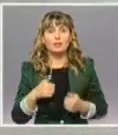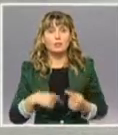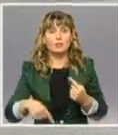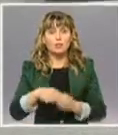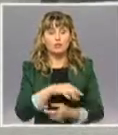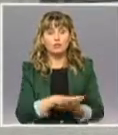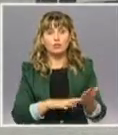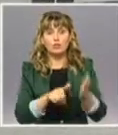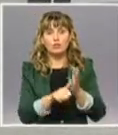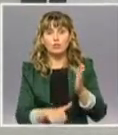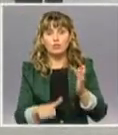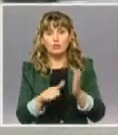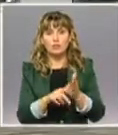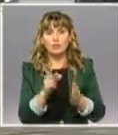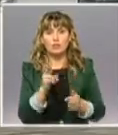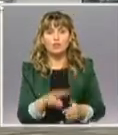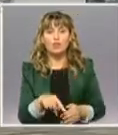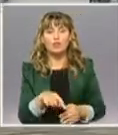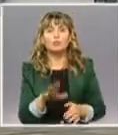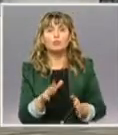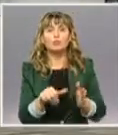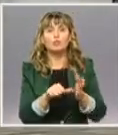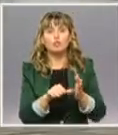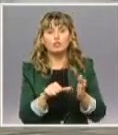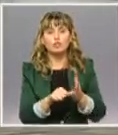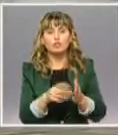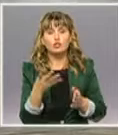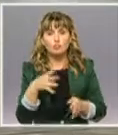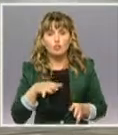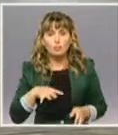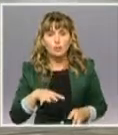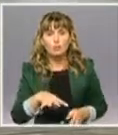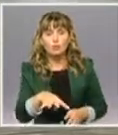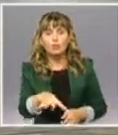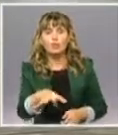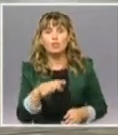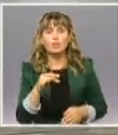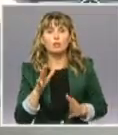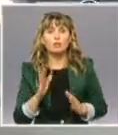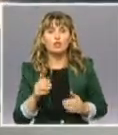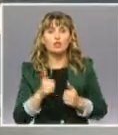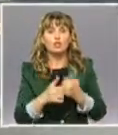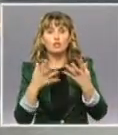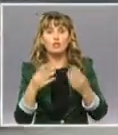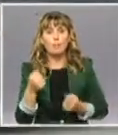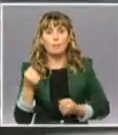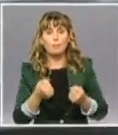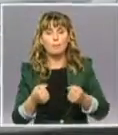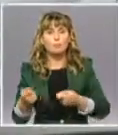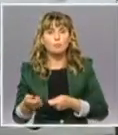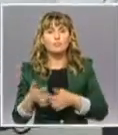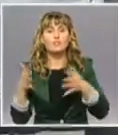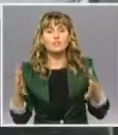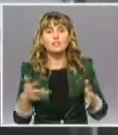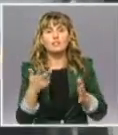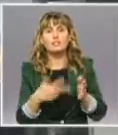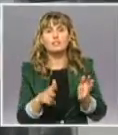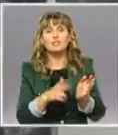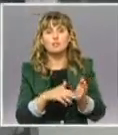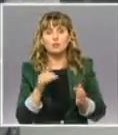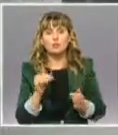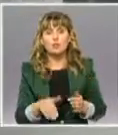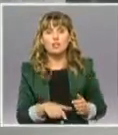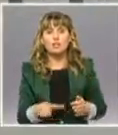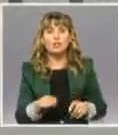дороги 66 километров. На ней будет 6- и 4-полосное движение. Ожидается, что ежедневный поток машин превысит 38 тысяч.